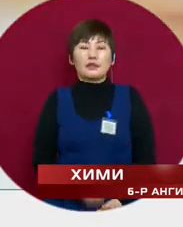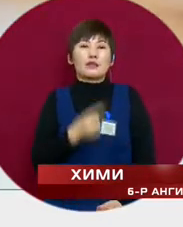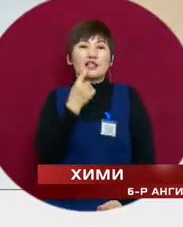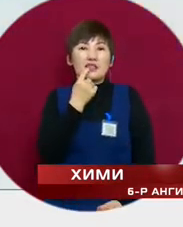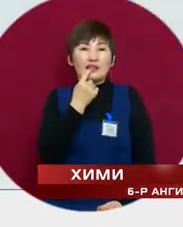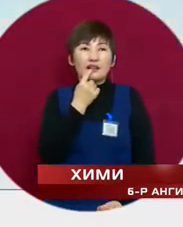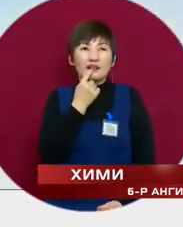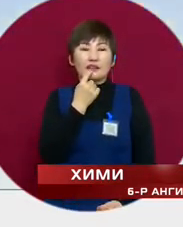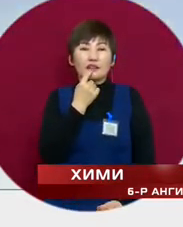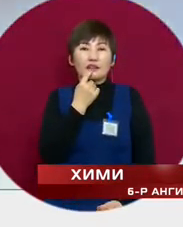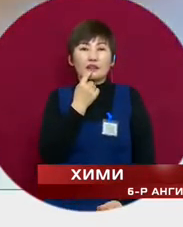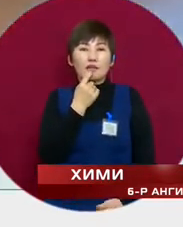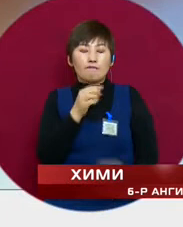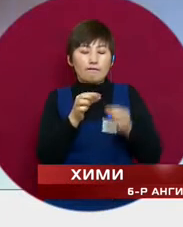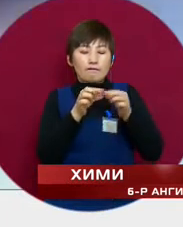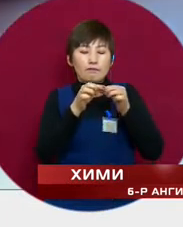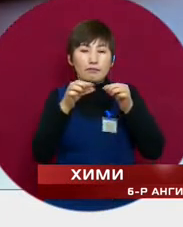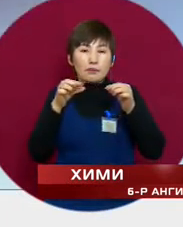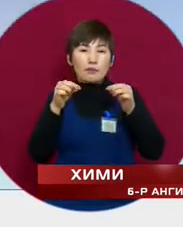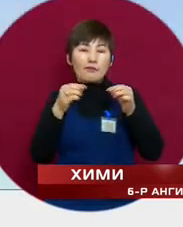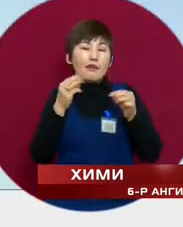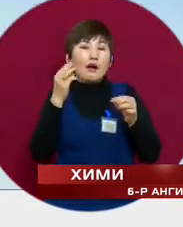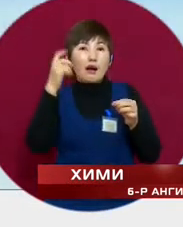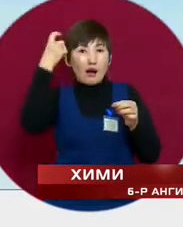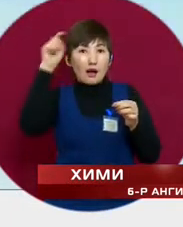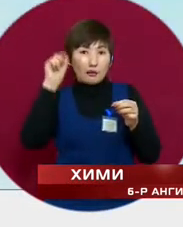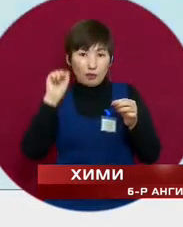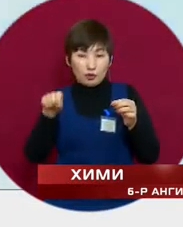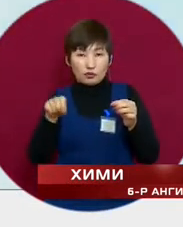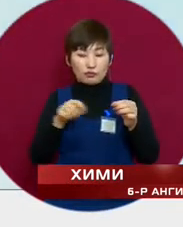Шүдний уг хэсгээр хар өнгөтэй болж